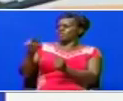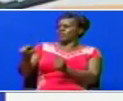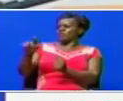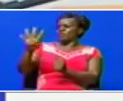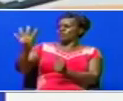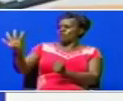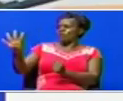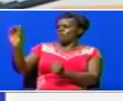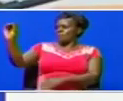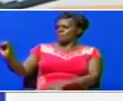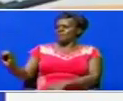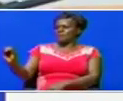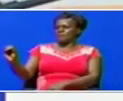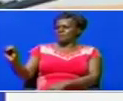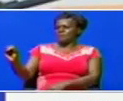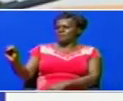14.44%.